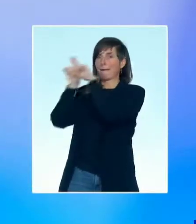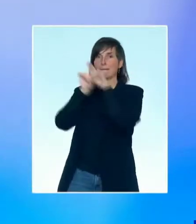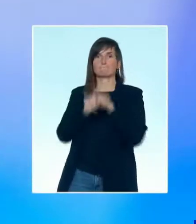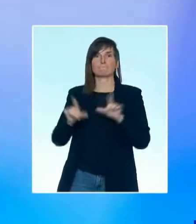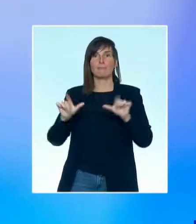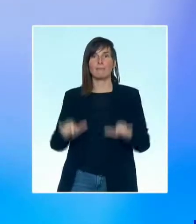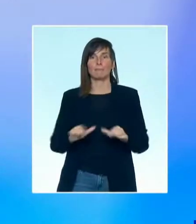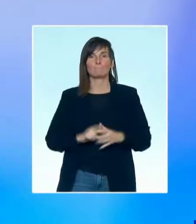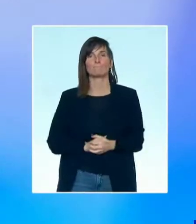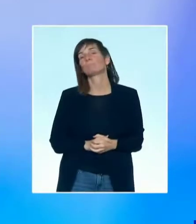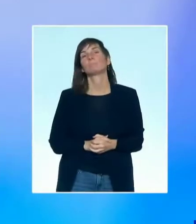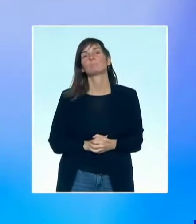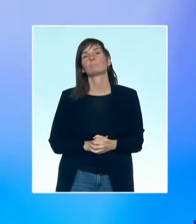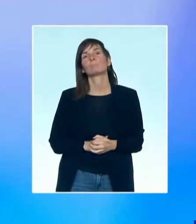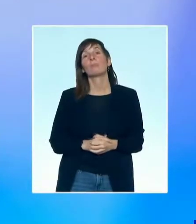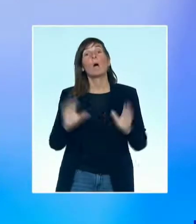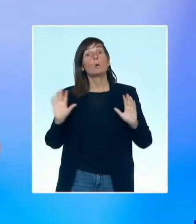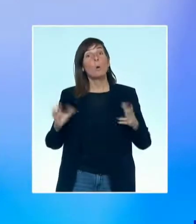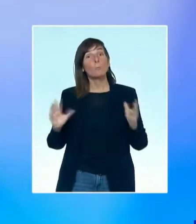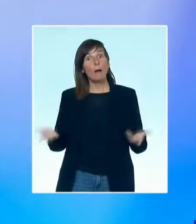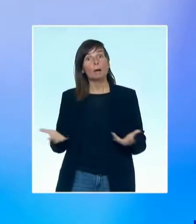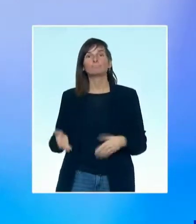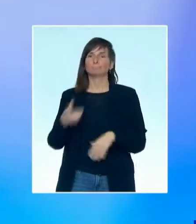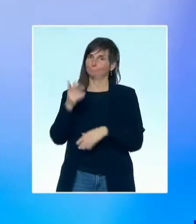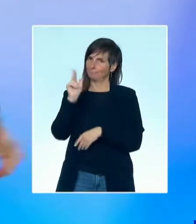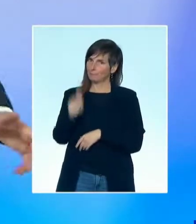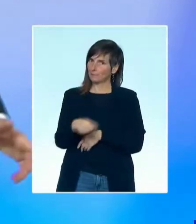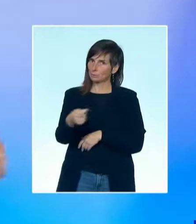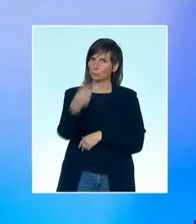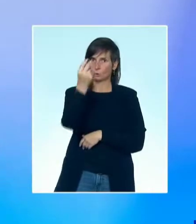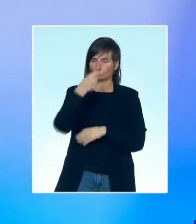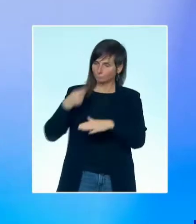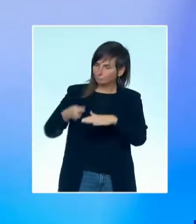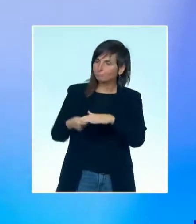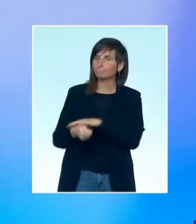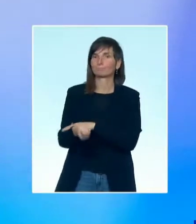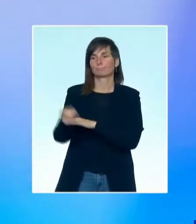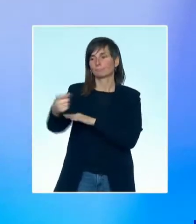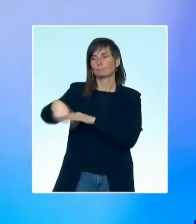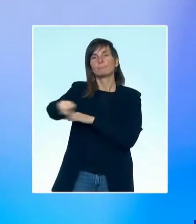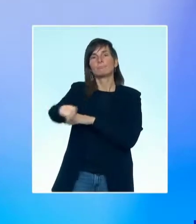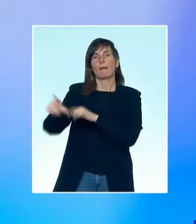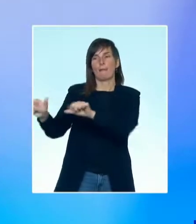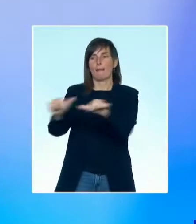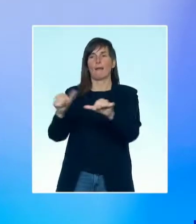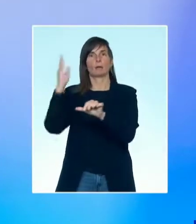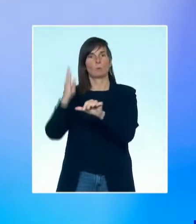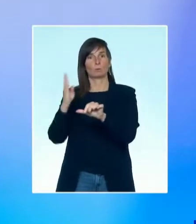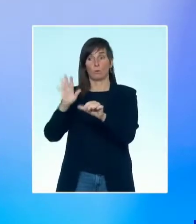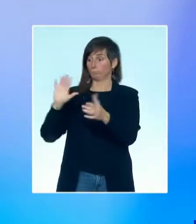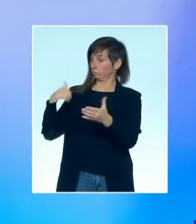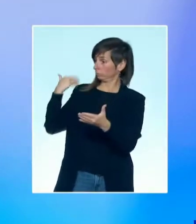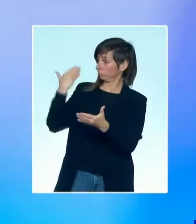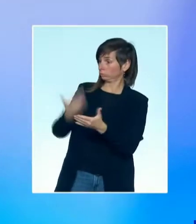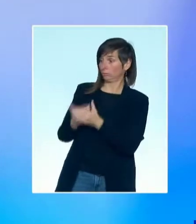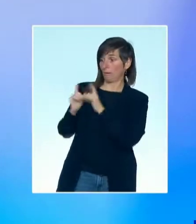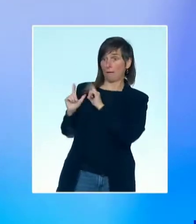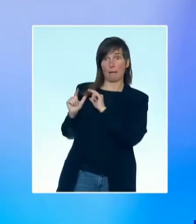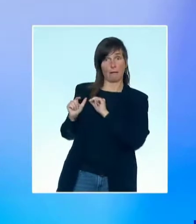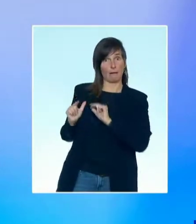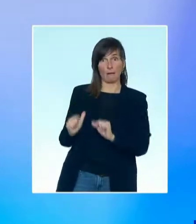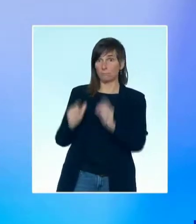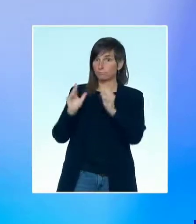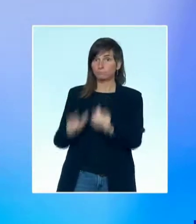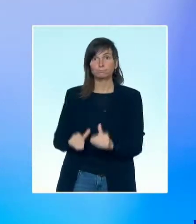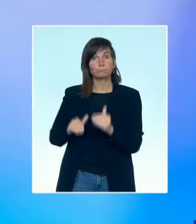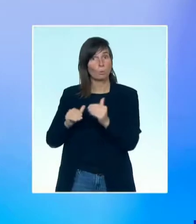le ferons en accompagnant économiquement les entreprises concernées. Nous l'avons toujours fait et nous devons le faire autant que cela sera